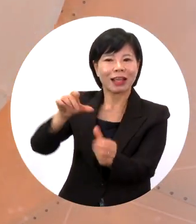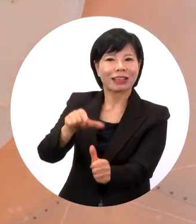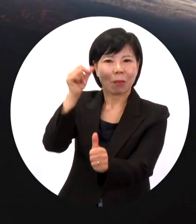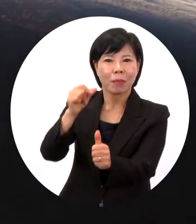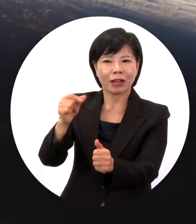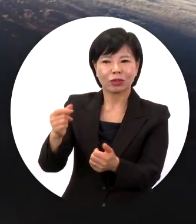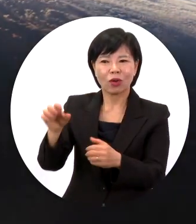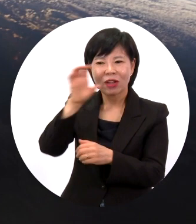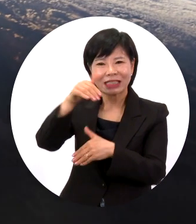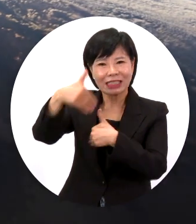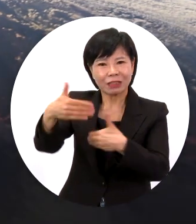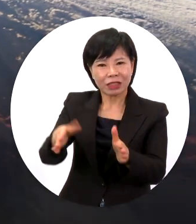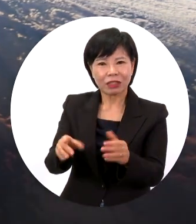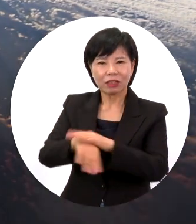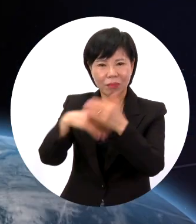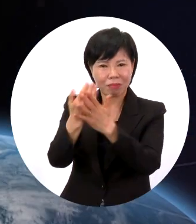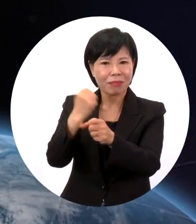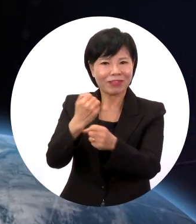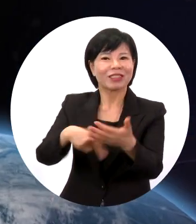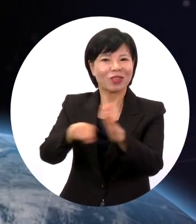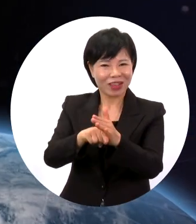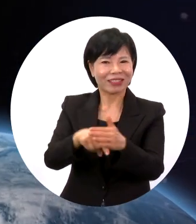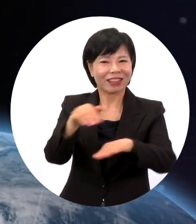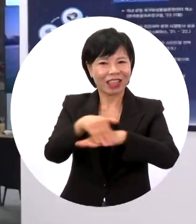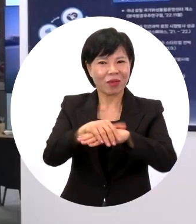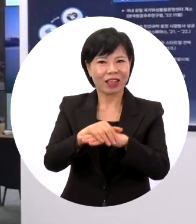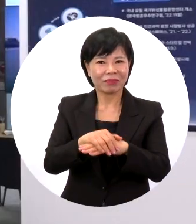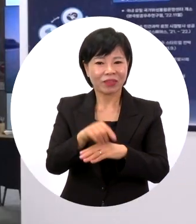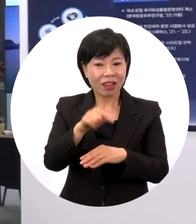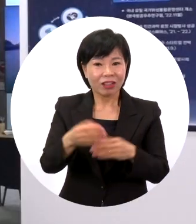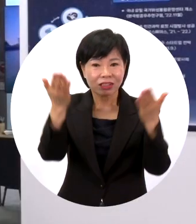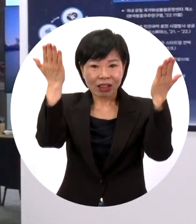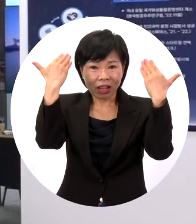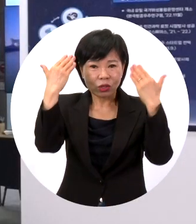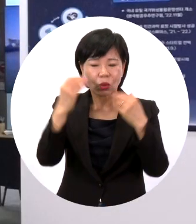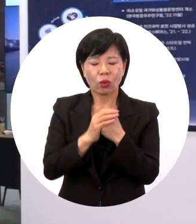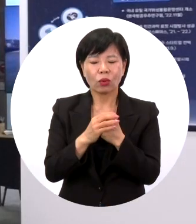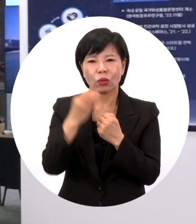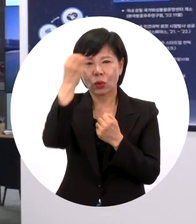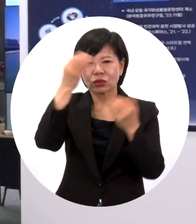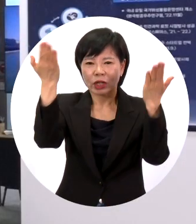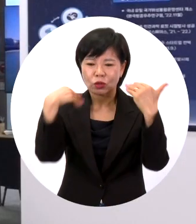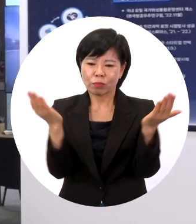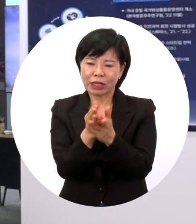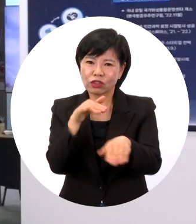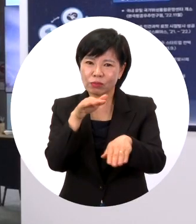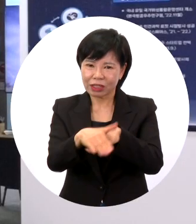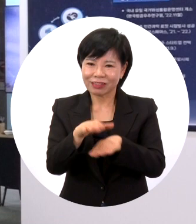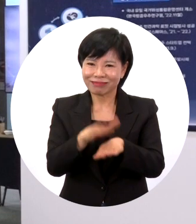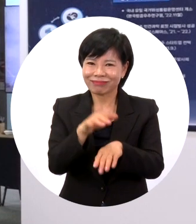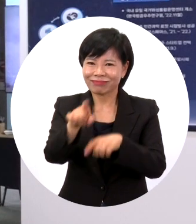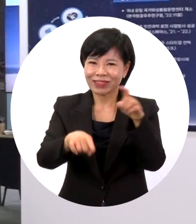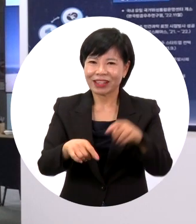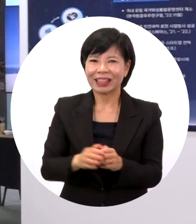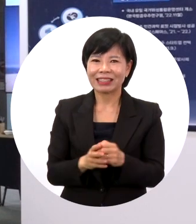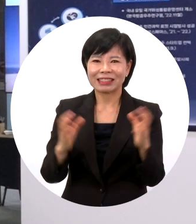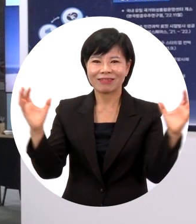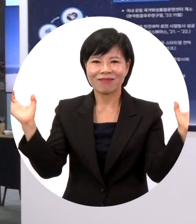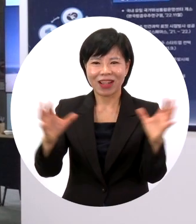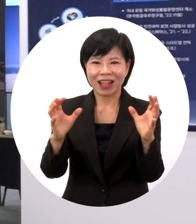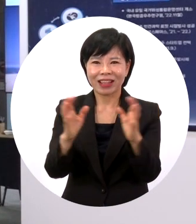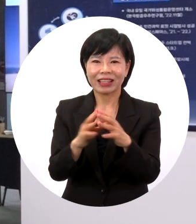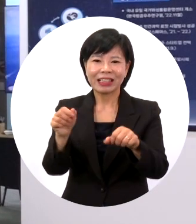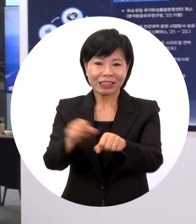실습실 기반을 마련할 계획입니다. 협약형 특성화고는 지역에 필요한 맞춤 교육을 실현해 나가는 마이스터고에